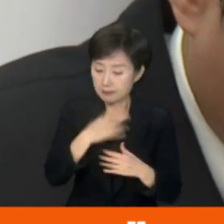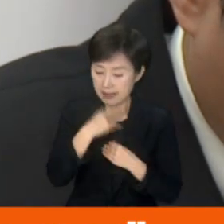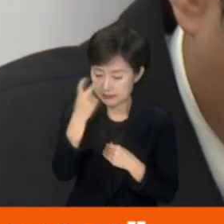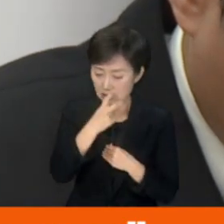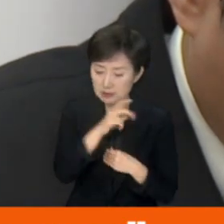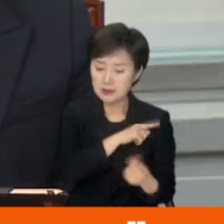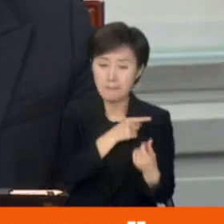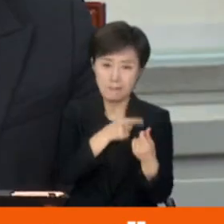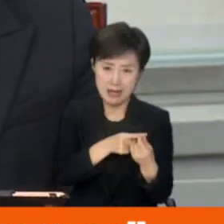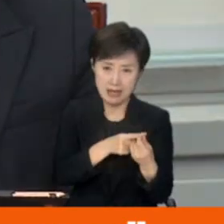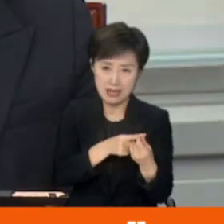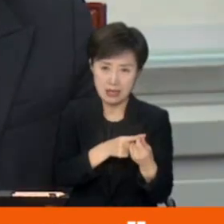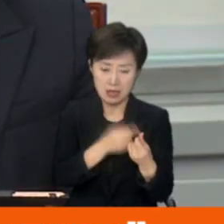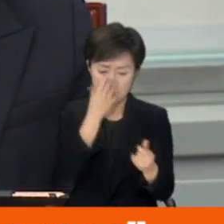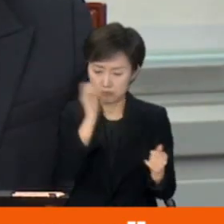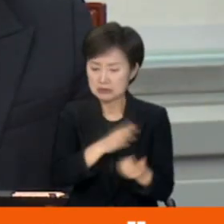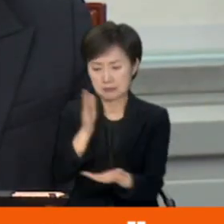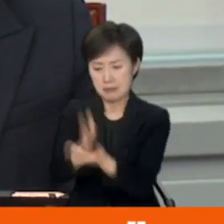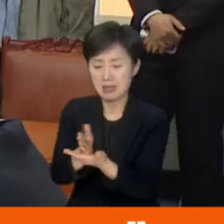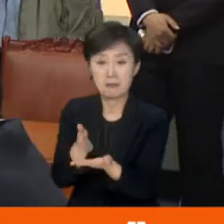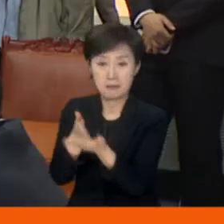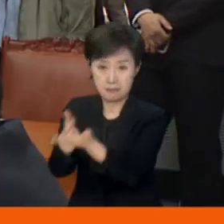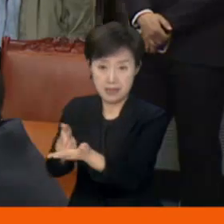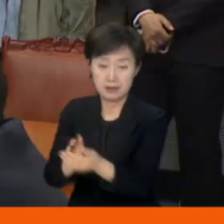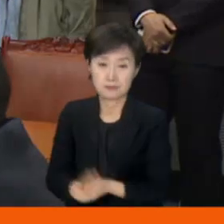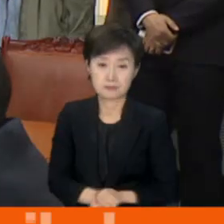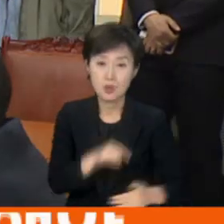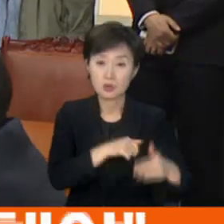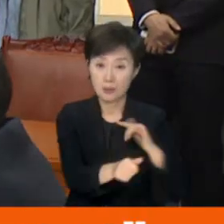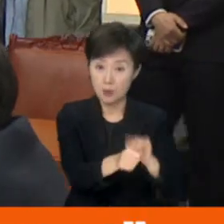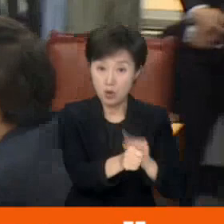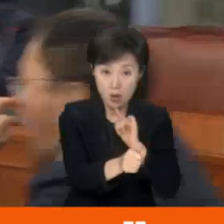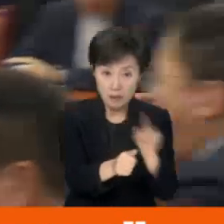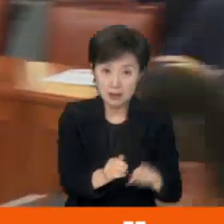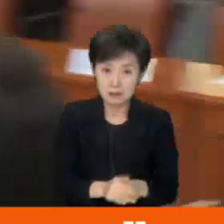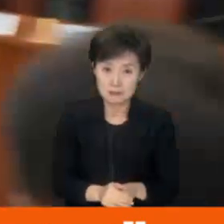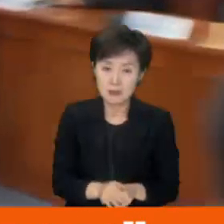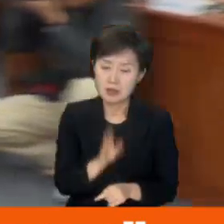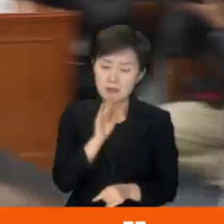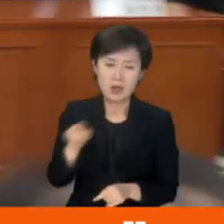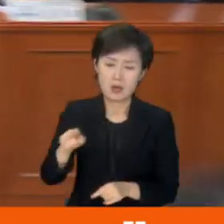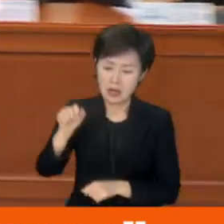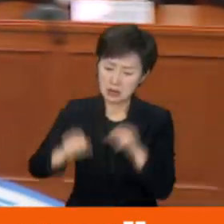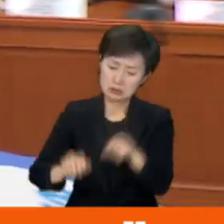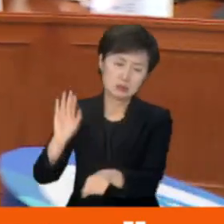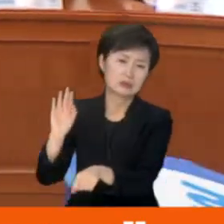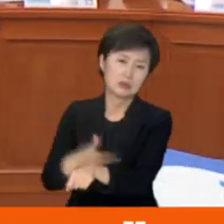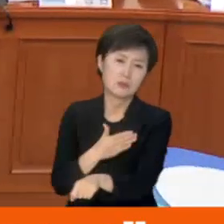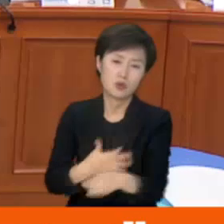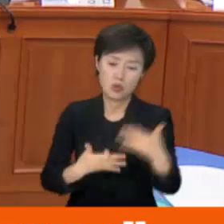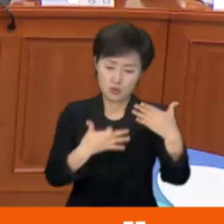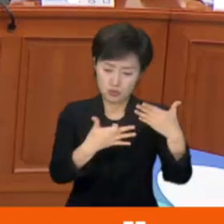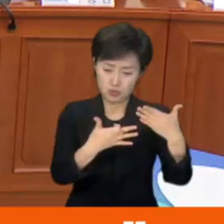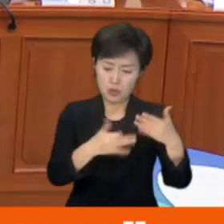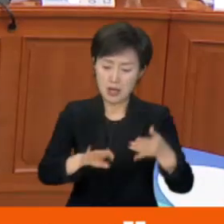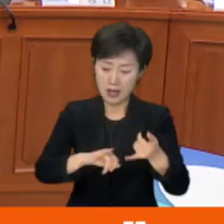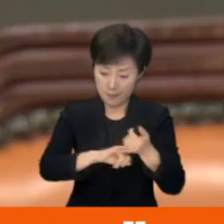안전을 희생시켜선 안 된다고 밝혔습니다. 홍익표 원내대표는 엉뚱한 처방이라며 9.19 합의는